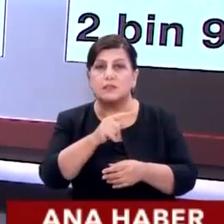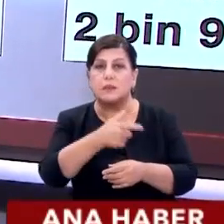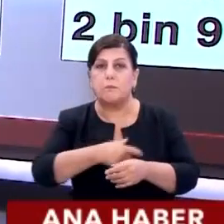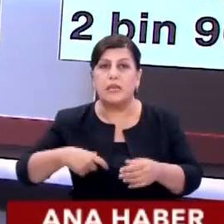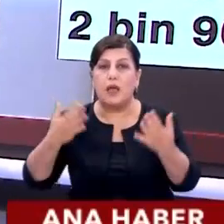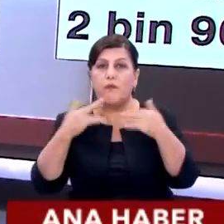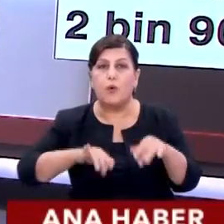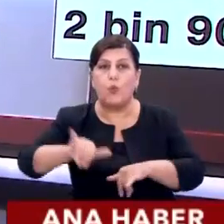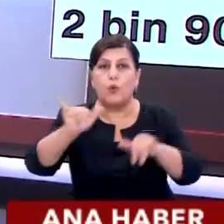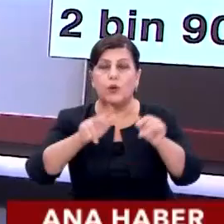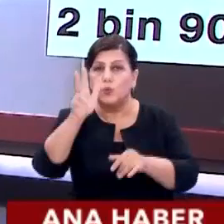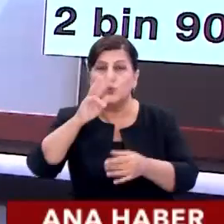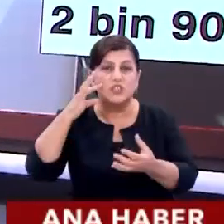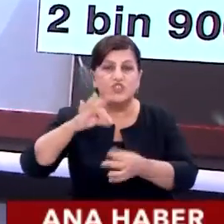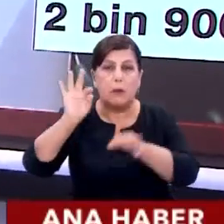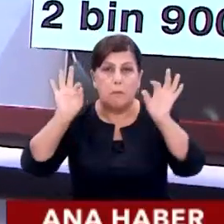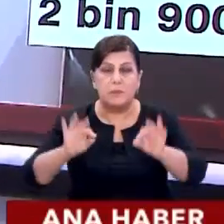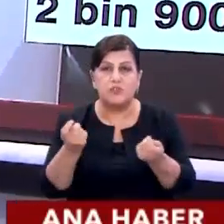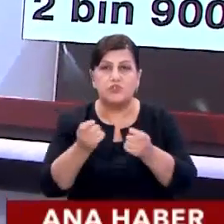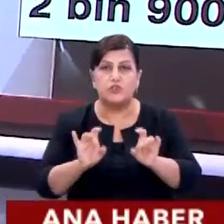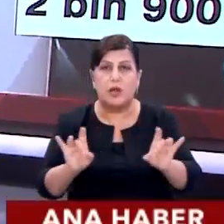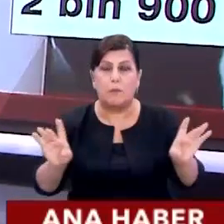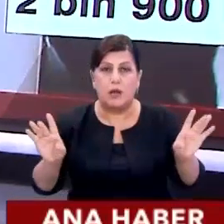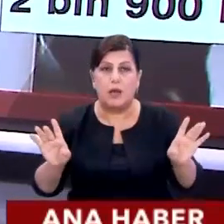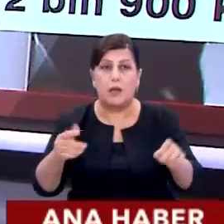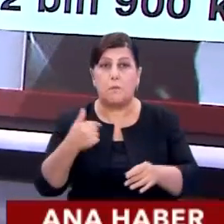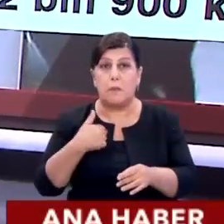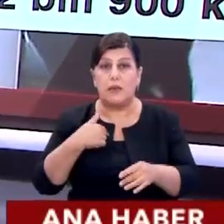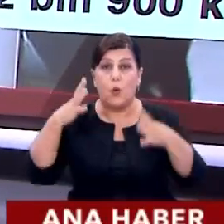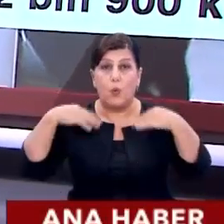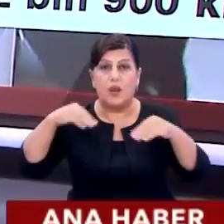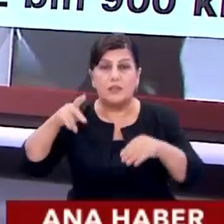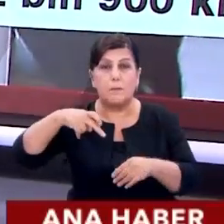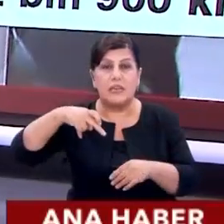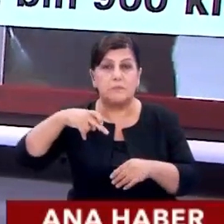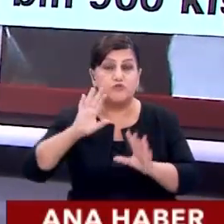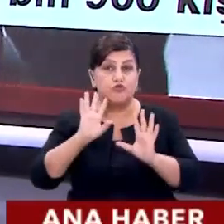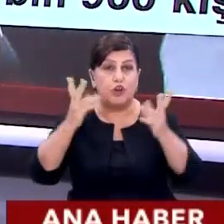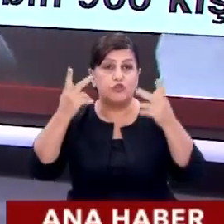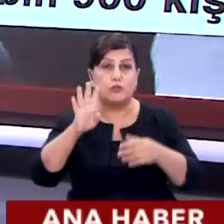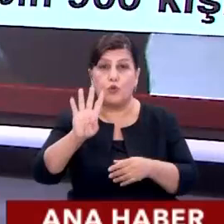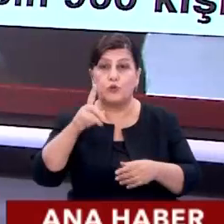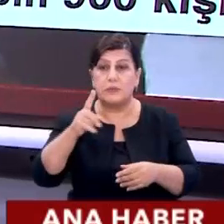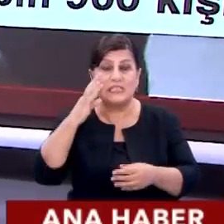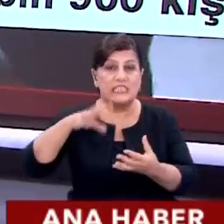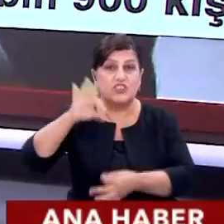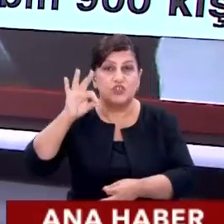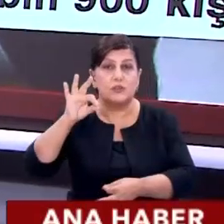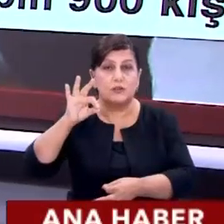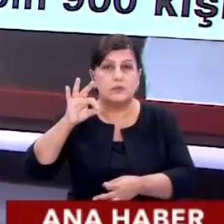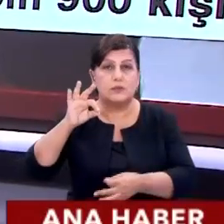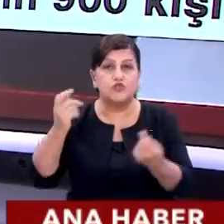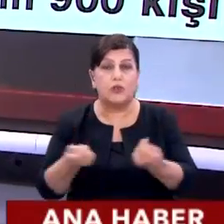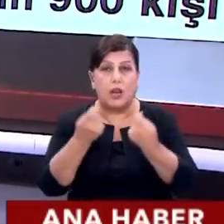hava yolu 300 kişiyle başlamış işten çıkarma Ben Hollanda'nın philips'ine şaşırdım 4000 kişiyle